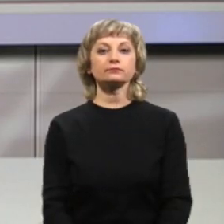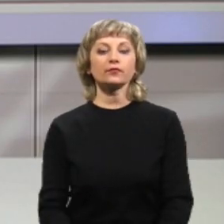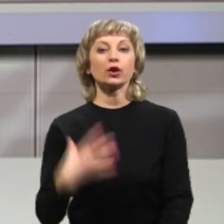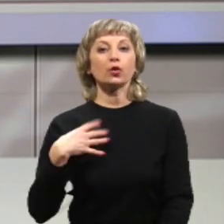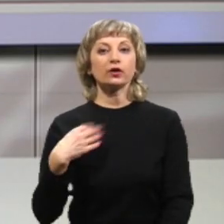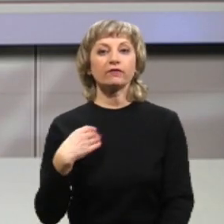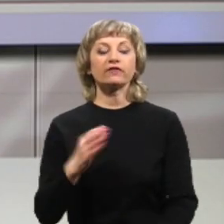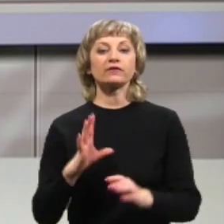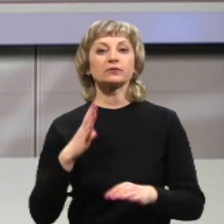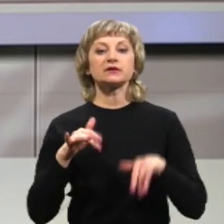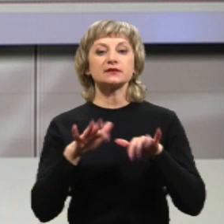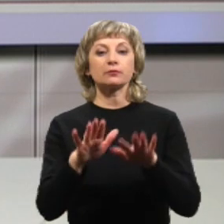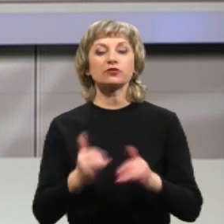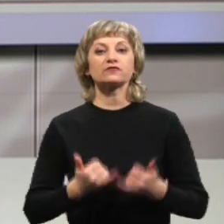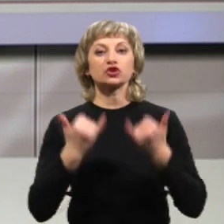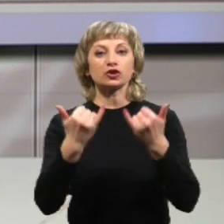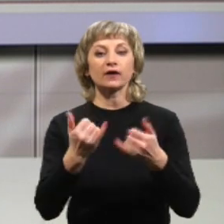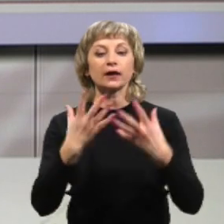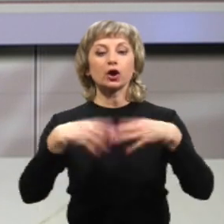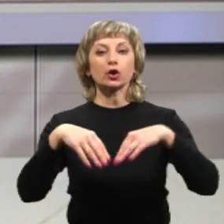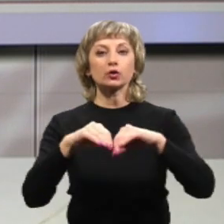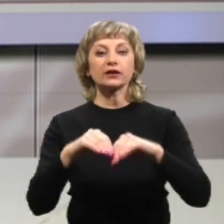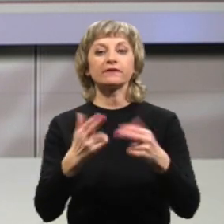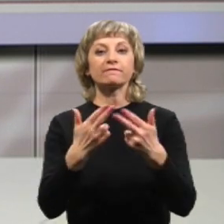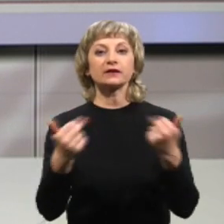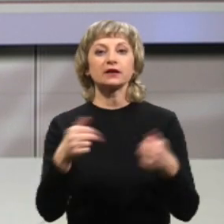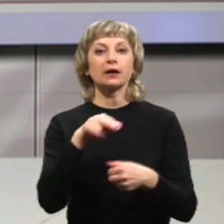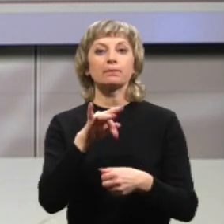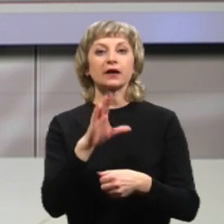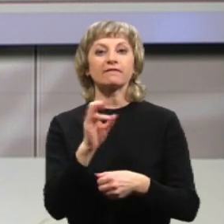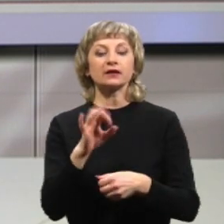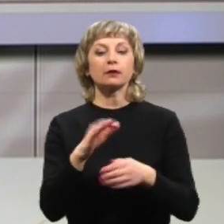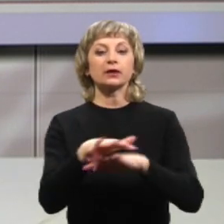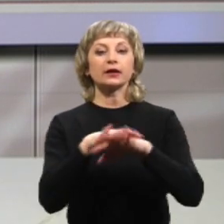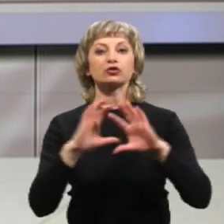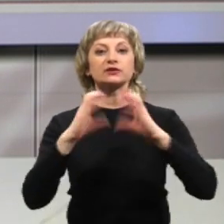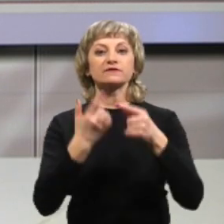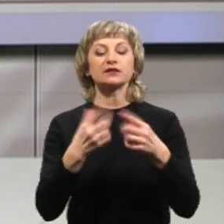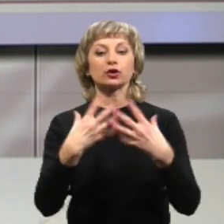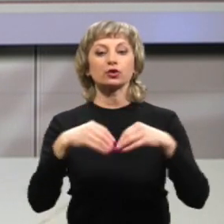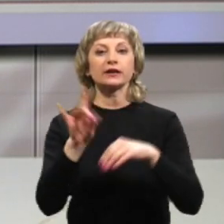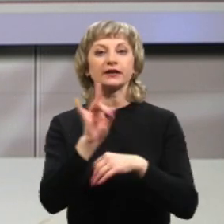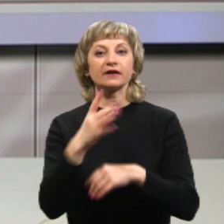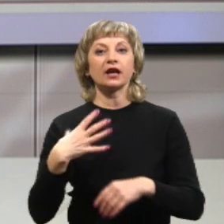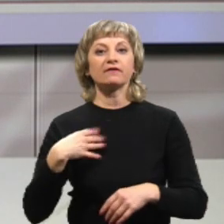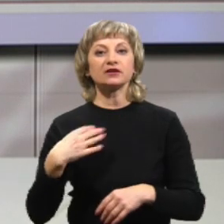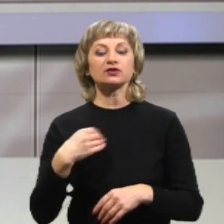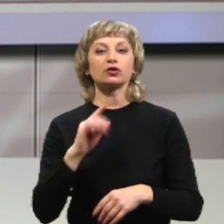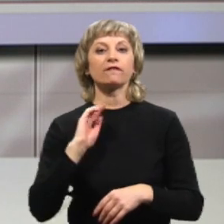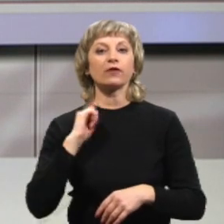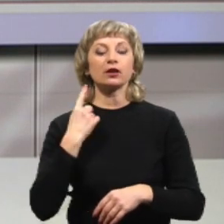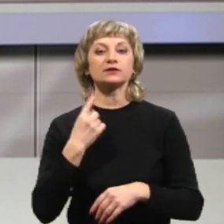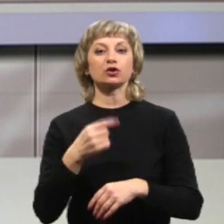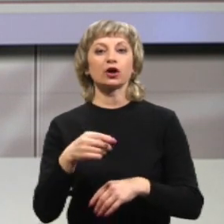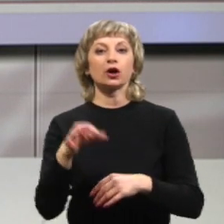У Львові відбулася церемонія вшанування родин, визнаних праведниками народів світу. Це родини з Рівненської, Львівської та Волинської областей,